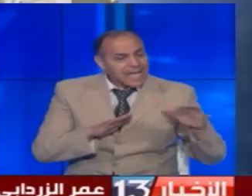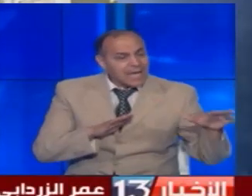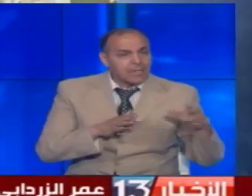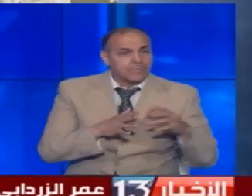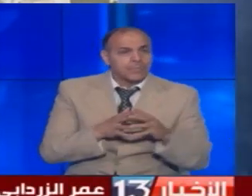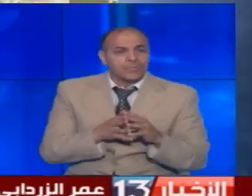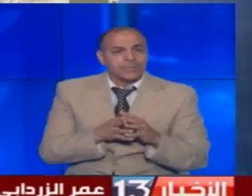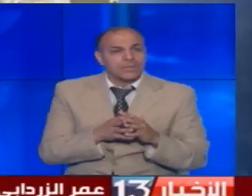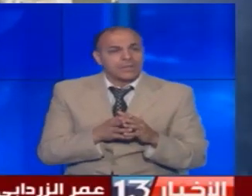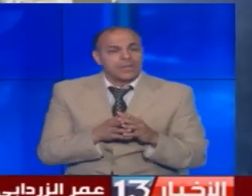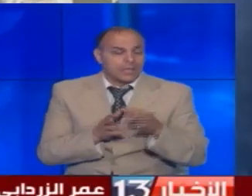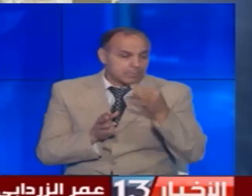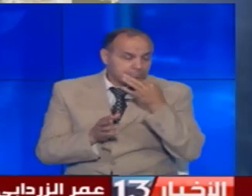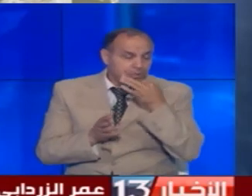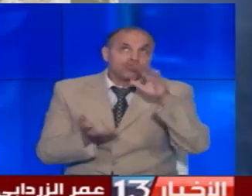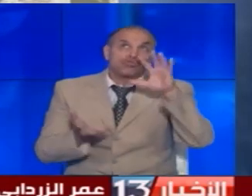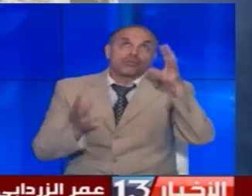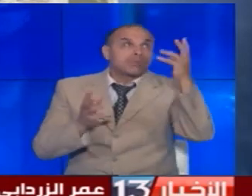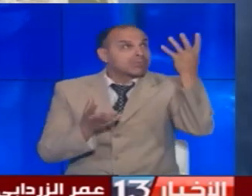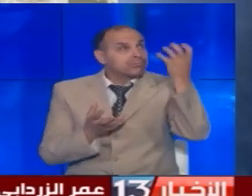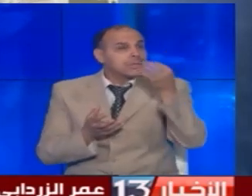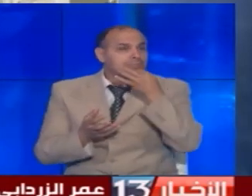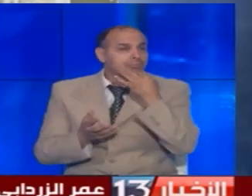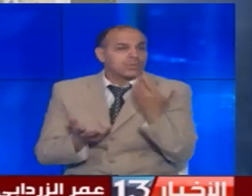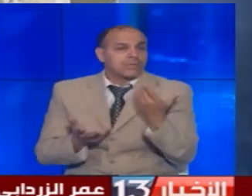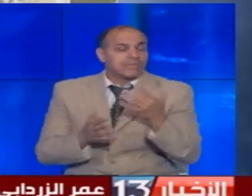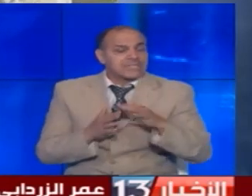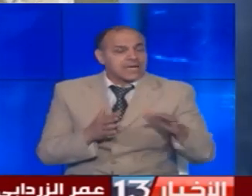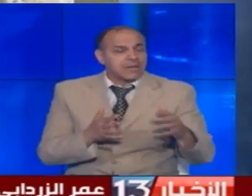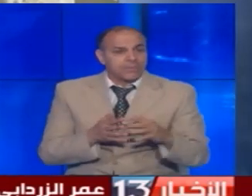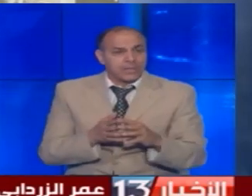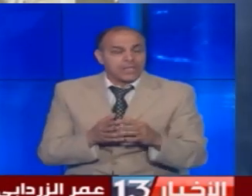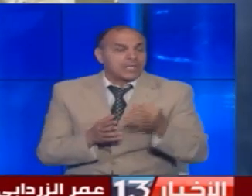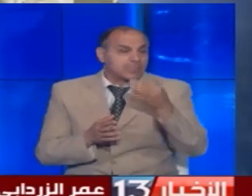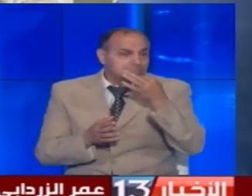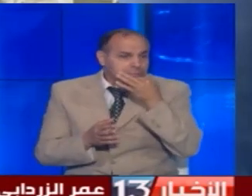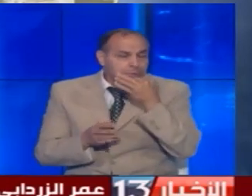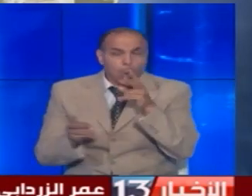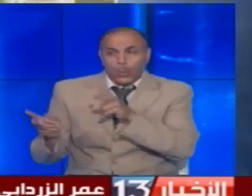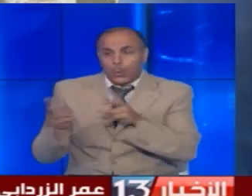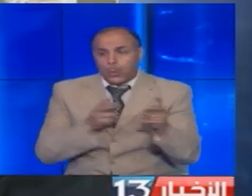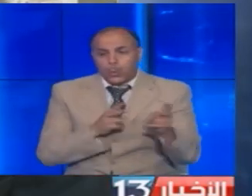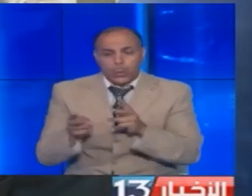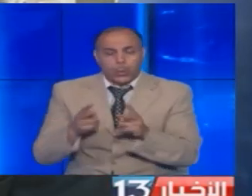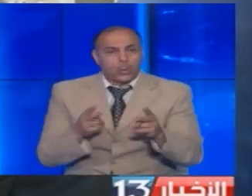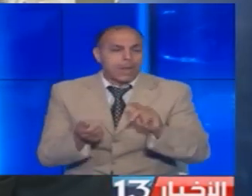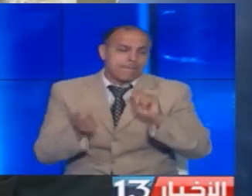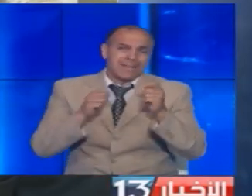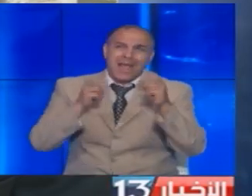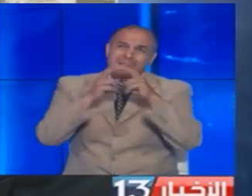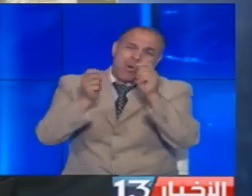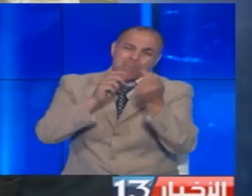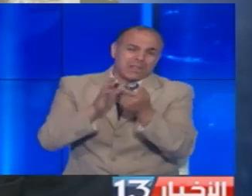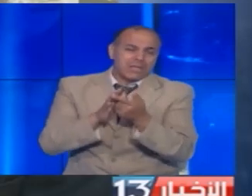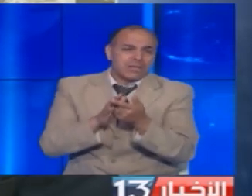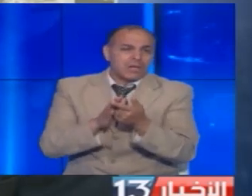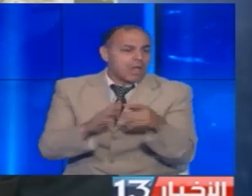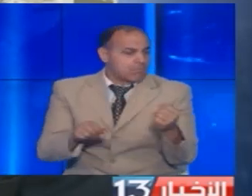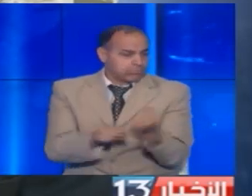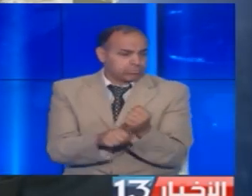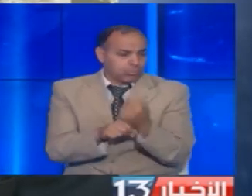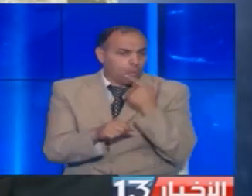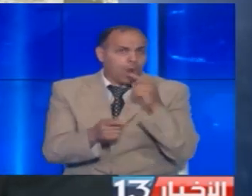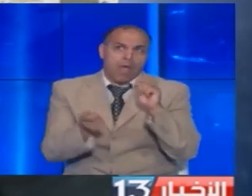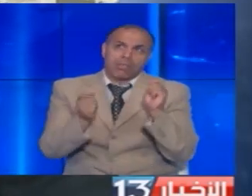اللي موجودة في الصحراء، استغلال الطاقة الشمسية اللي هي موجودة في الصحراء، استغلال الرياح اللي في الطاقة البديلة، معناها باش ننجو